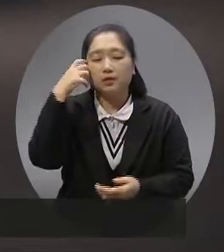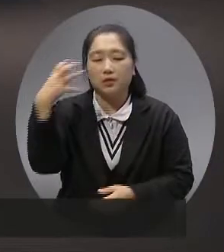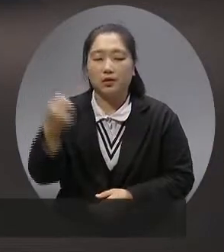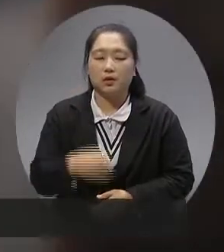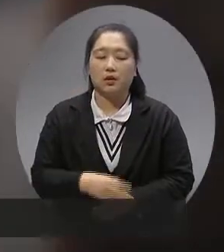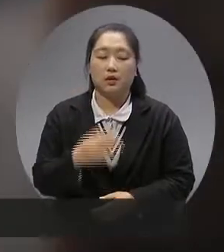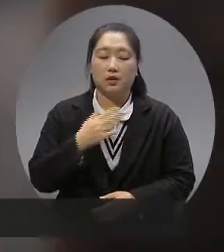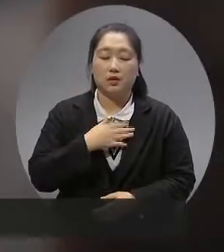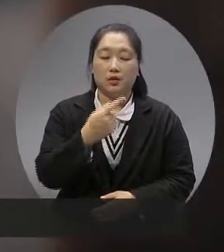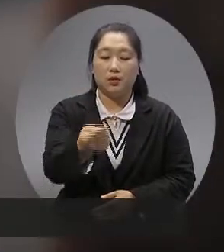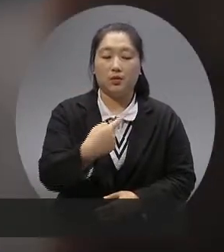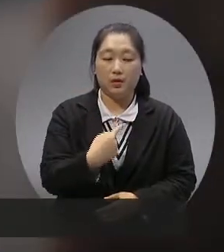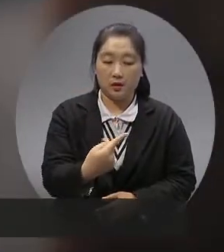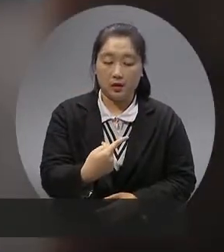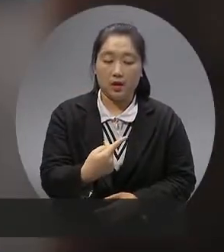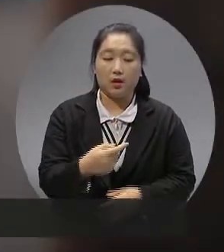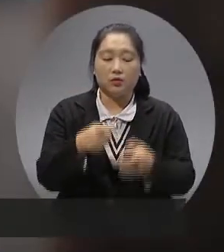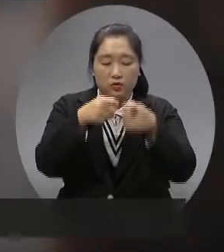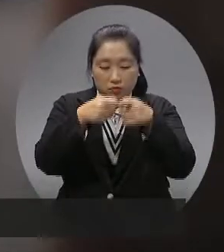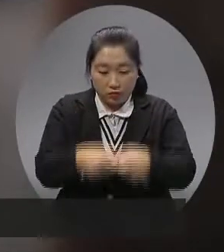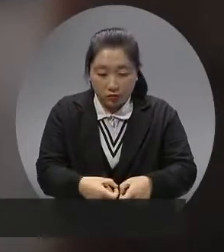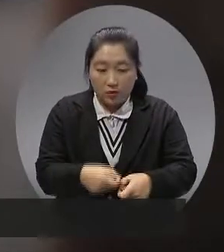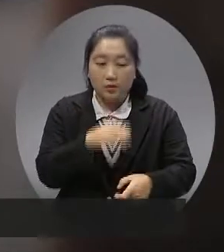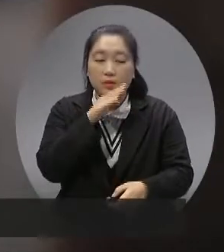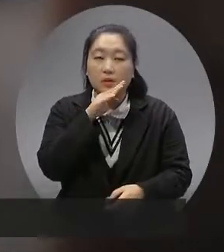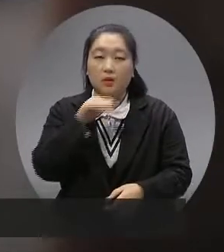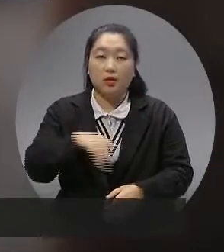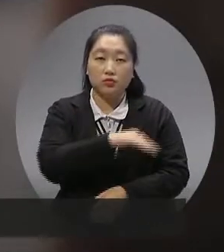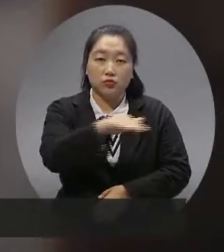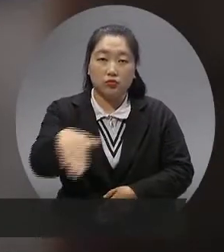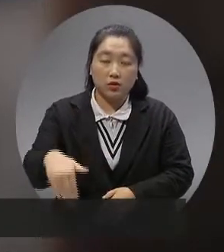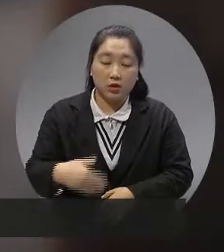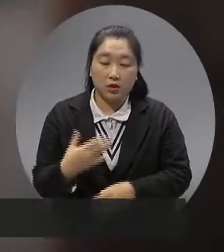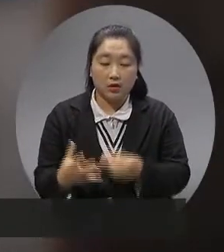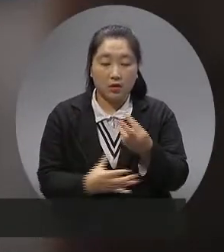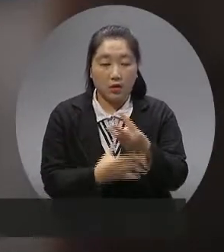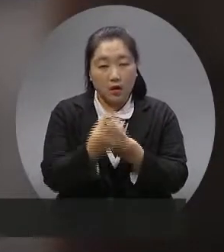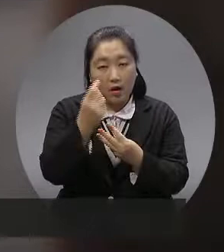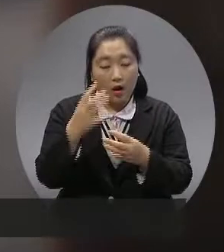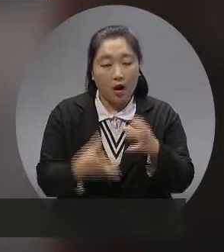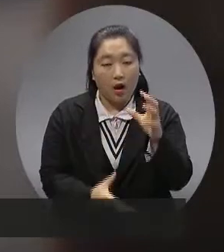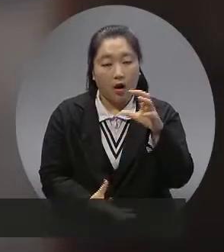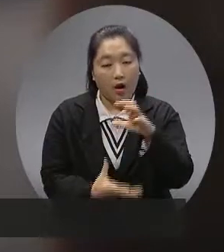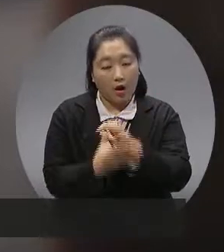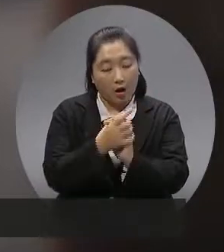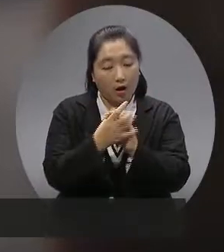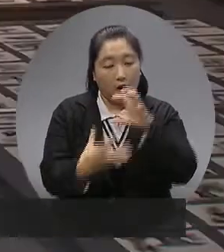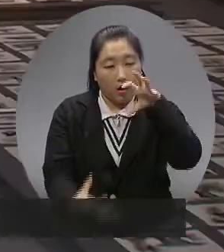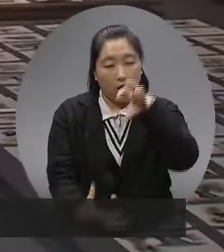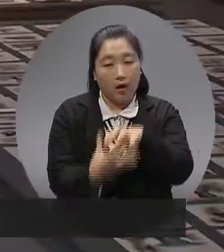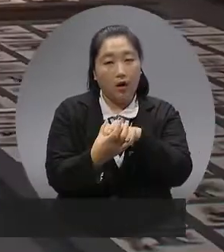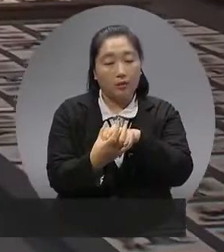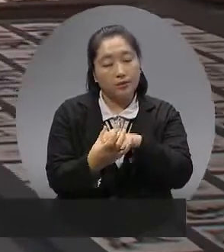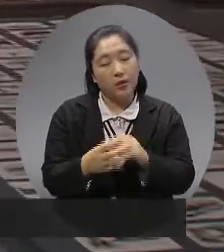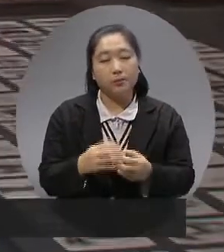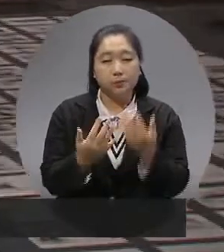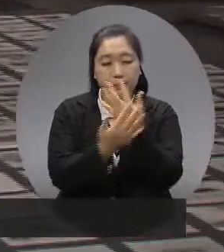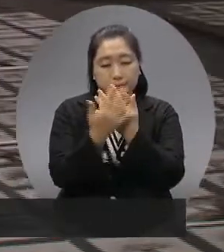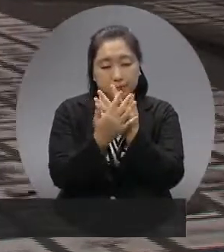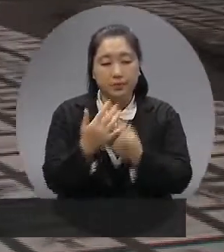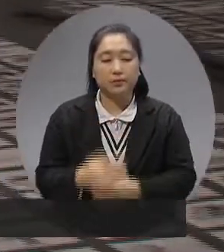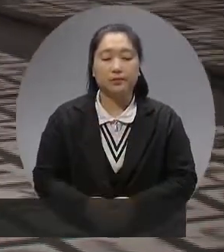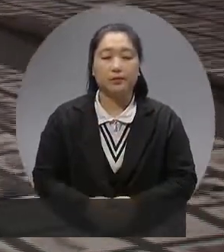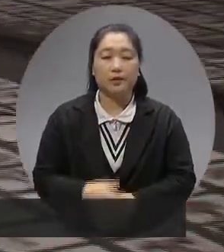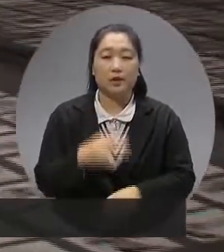너와 나라고 하는 구체성으로 돌아가야 되는데 우리라는 개념으로 뭉뚱그려가지고. 지난